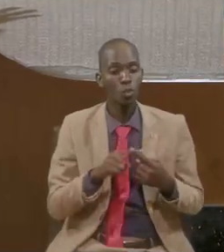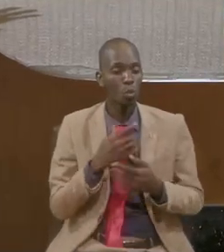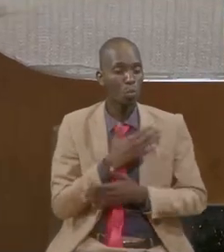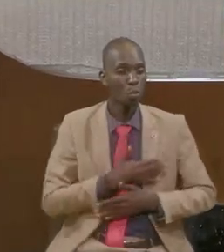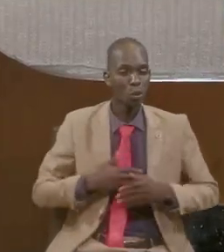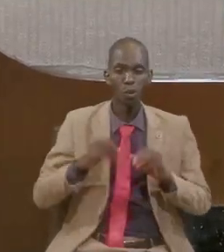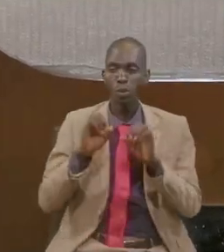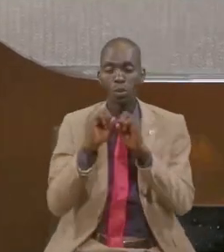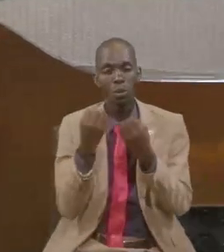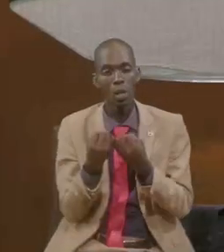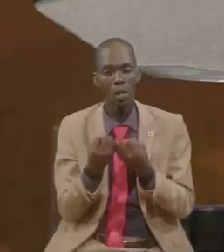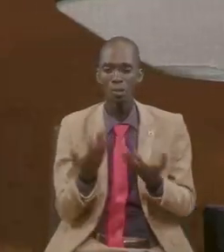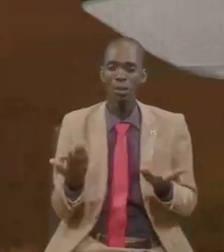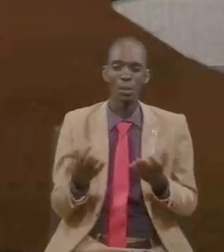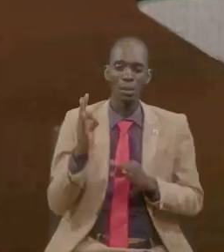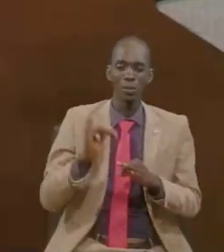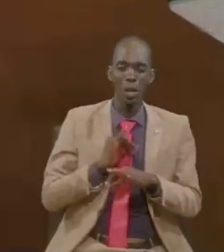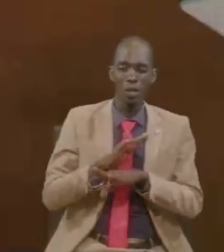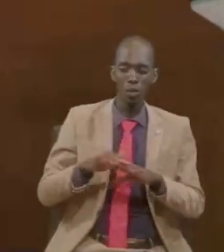plaisent à la société,